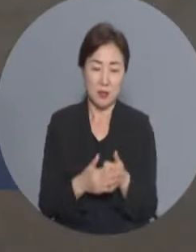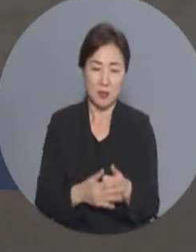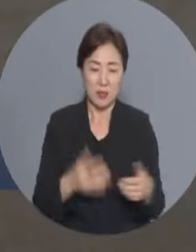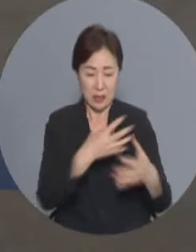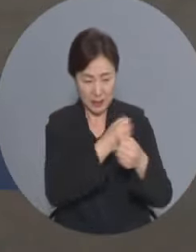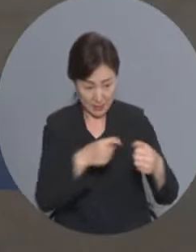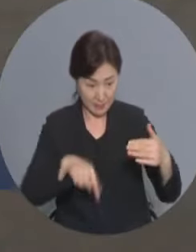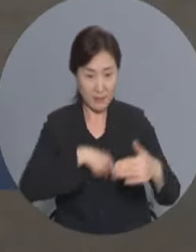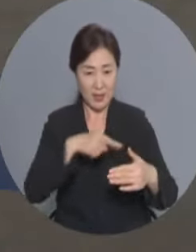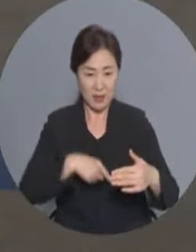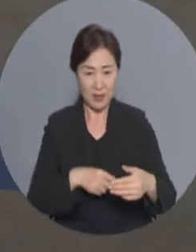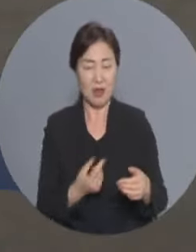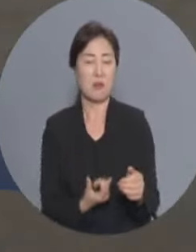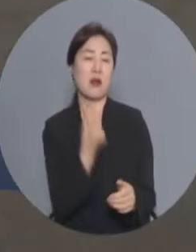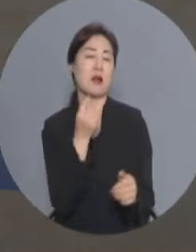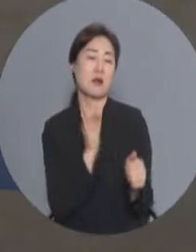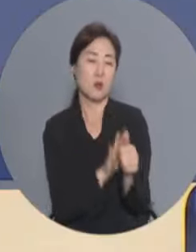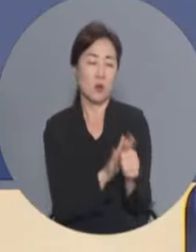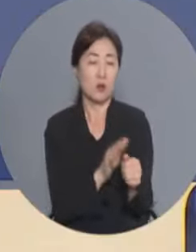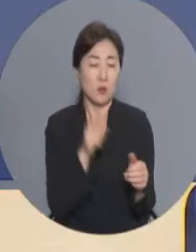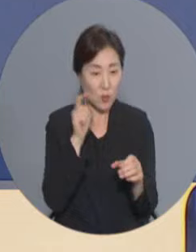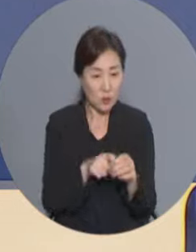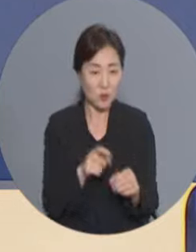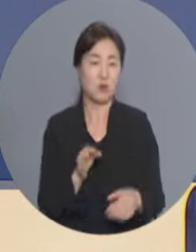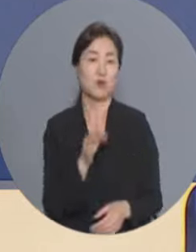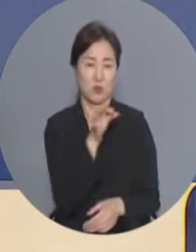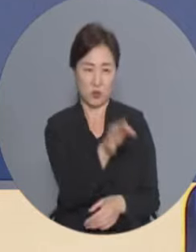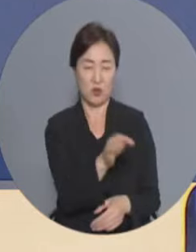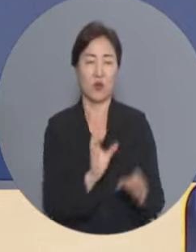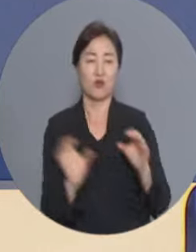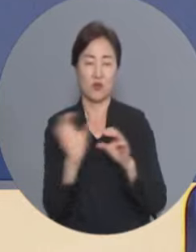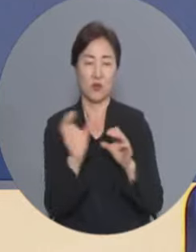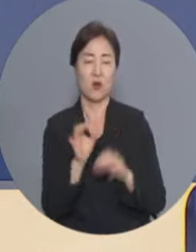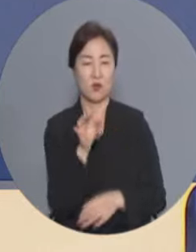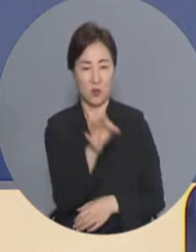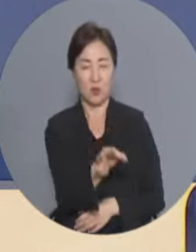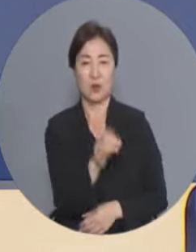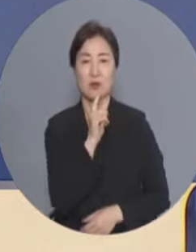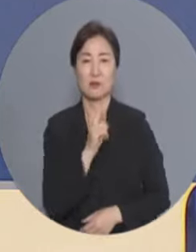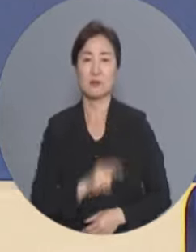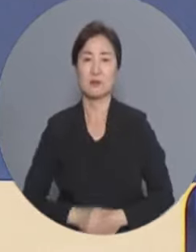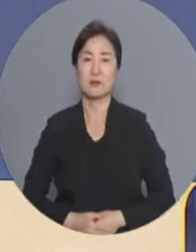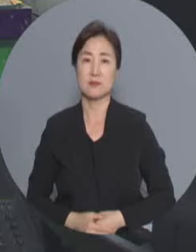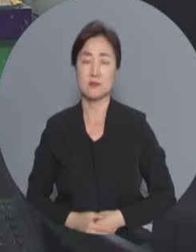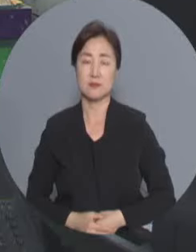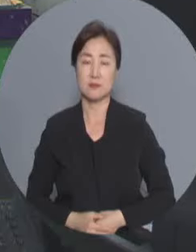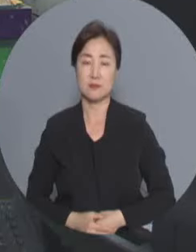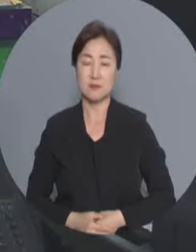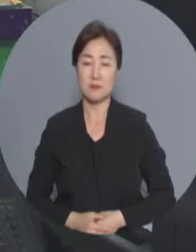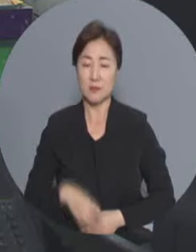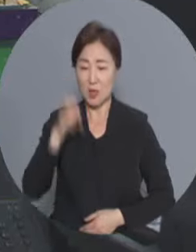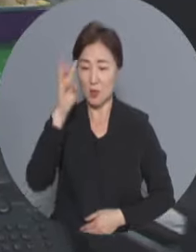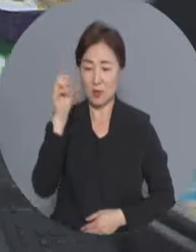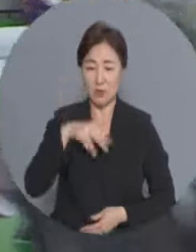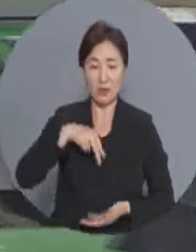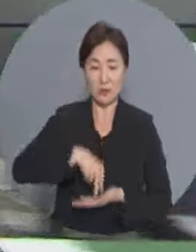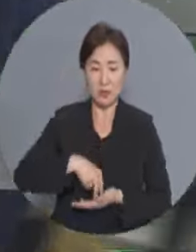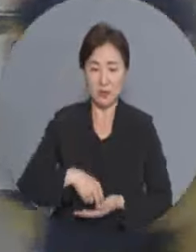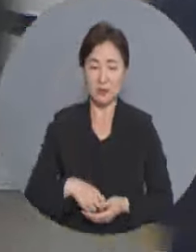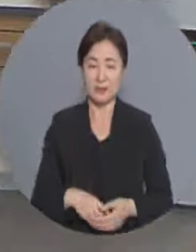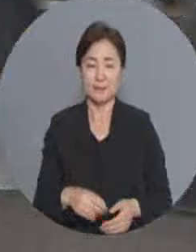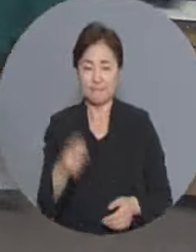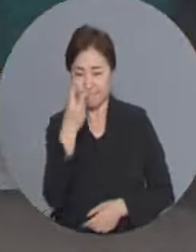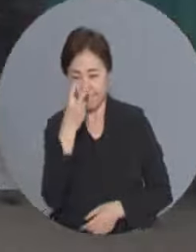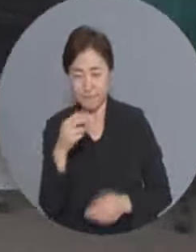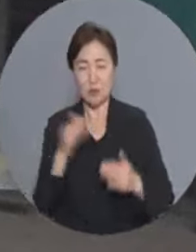있는데 공사 추진일이 좀 더디다 보니까 좀 더 지급을 해줘 되는가 보다. 광양시는 당시 현장